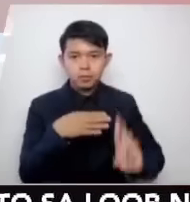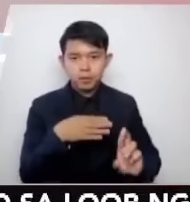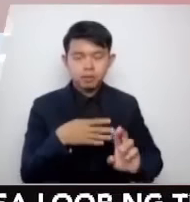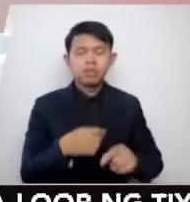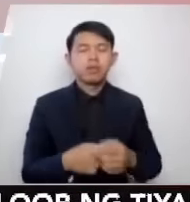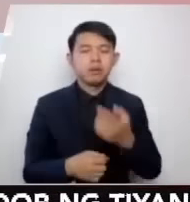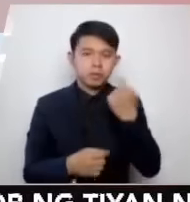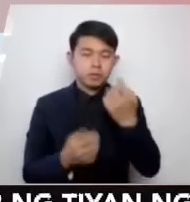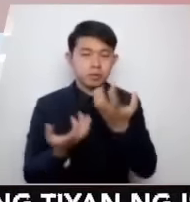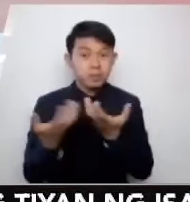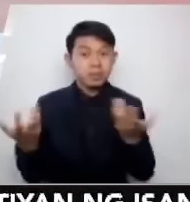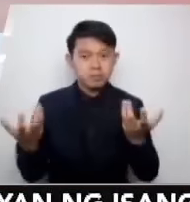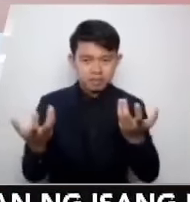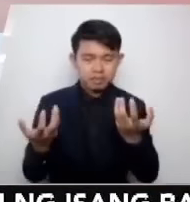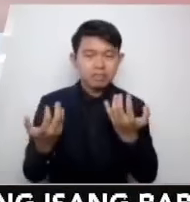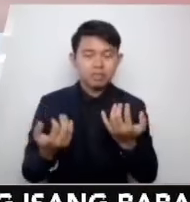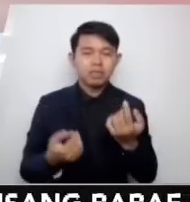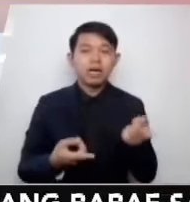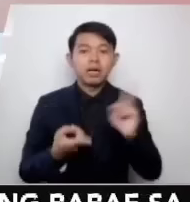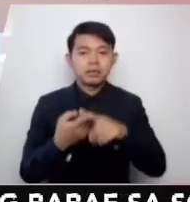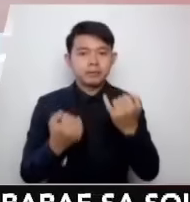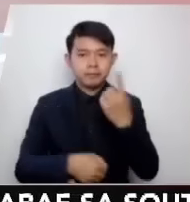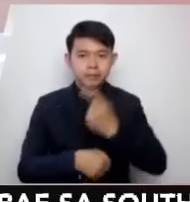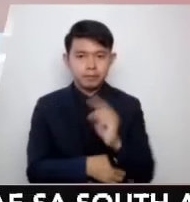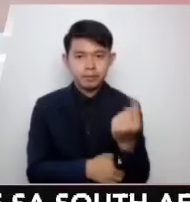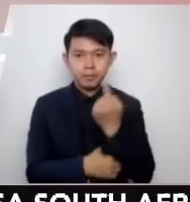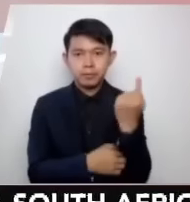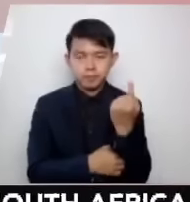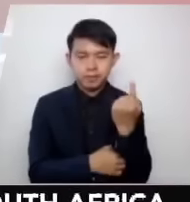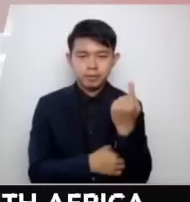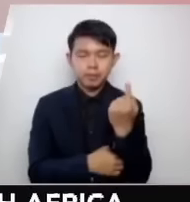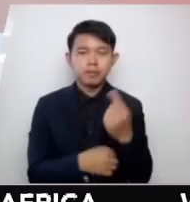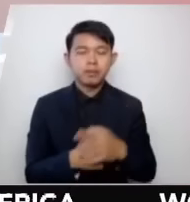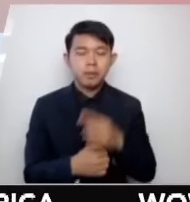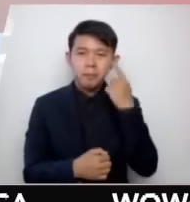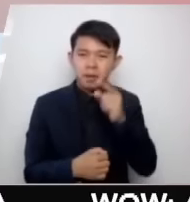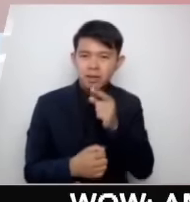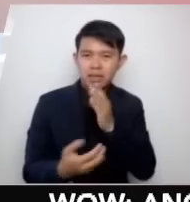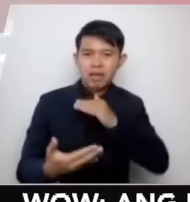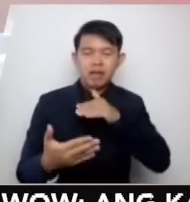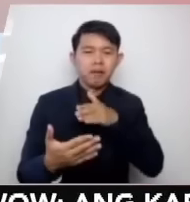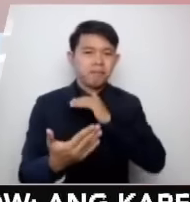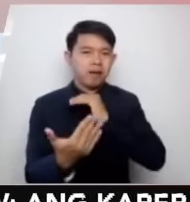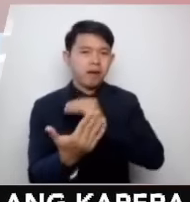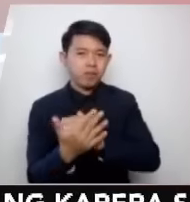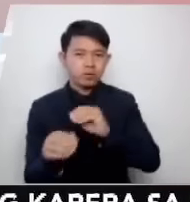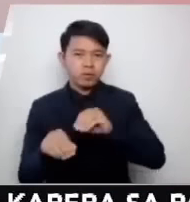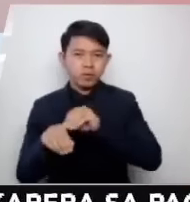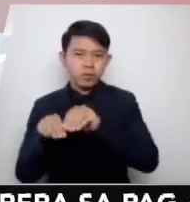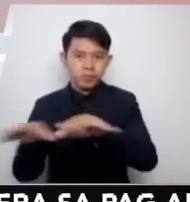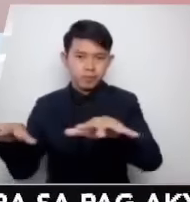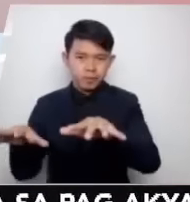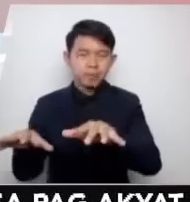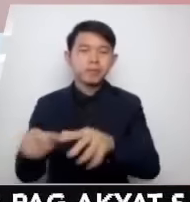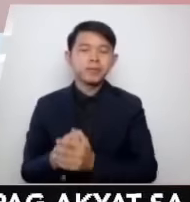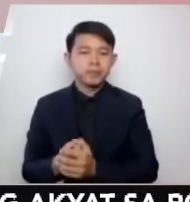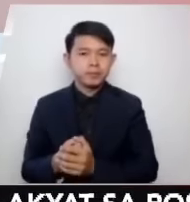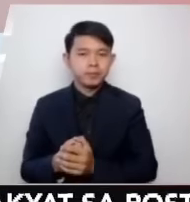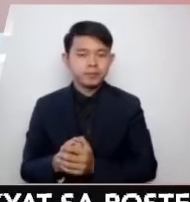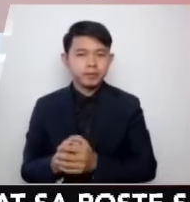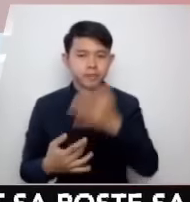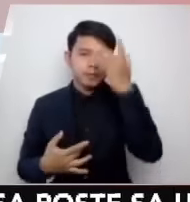niya. Precautionary procedure lang po yan para hindi makahawa sa iba. Sir, alam naman natin high profile inmate itong si Alice